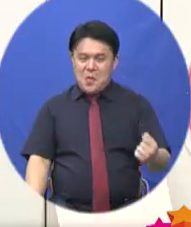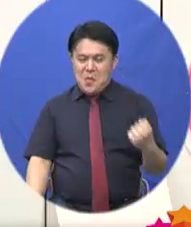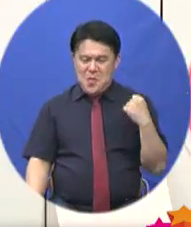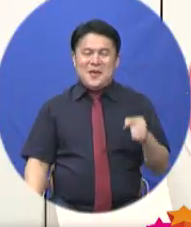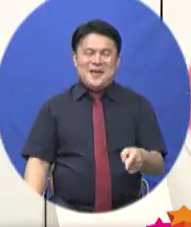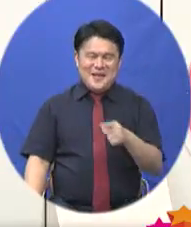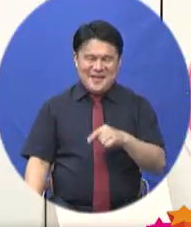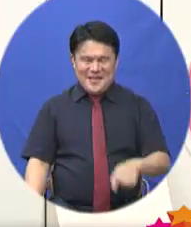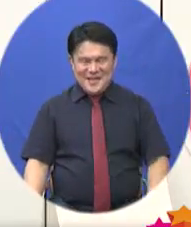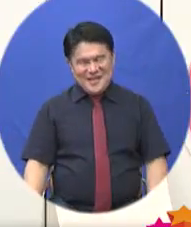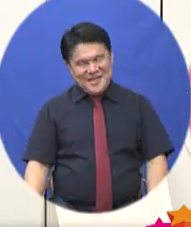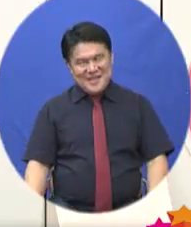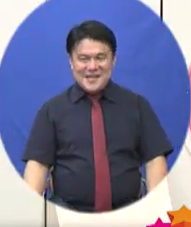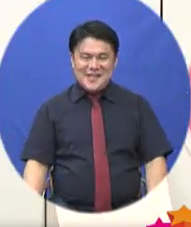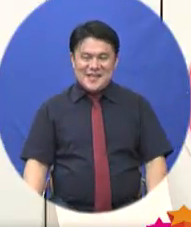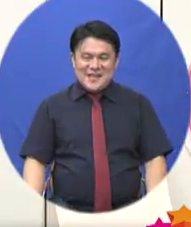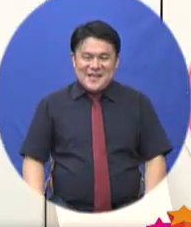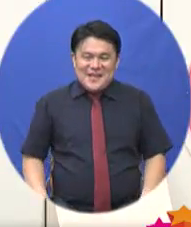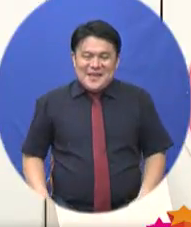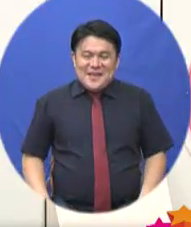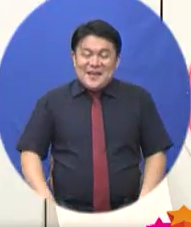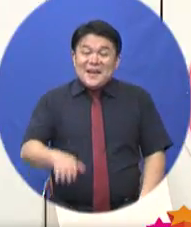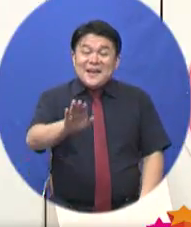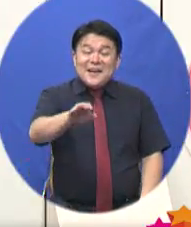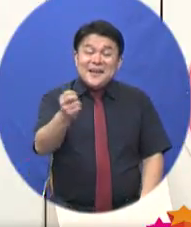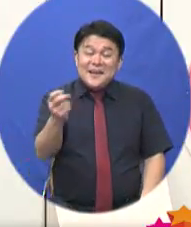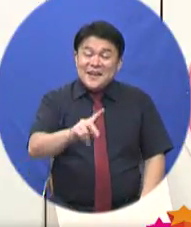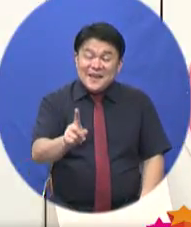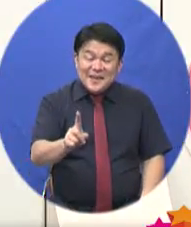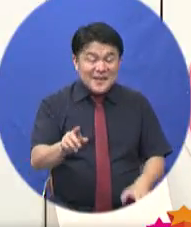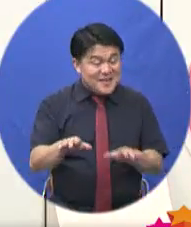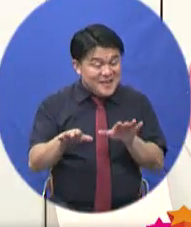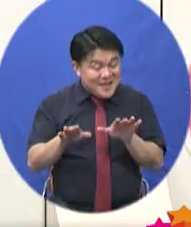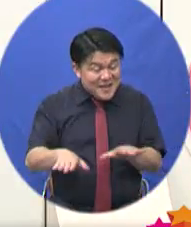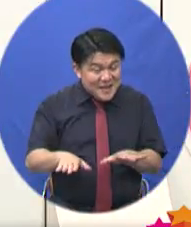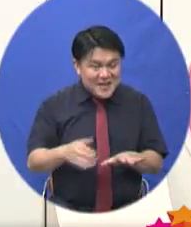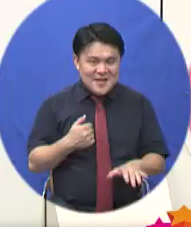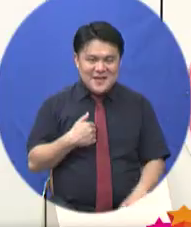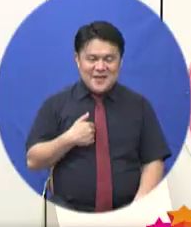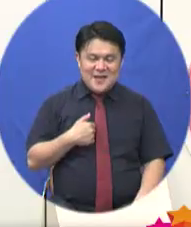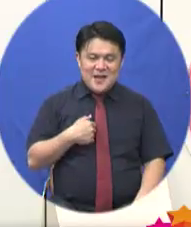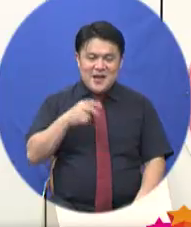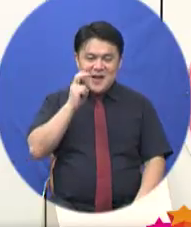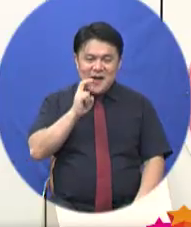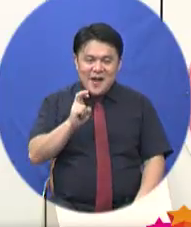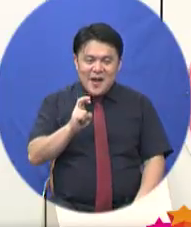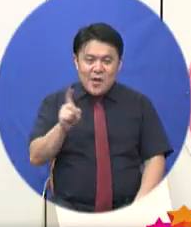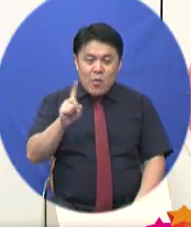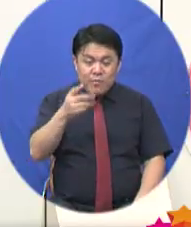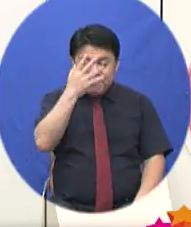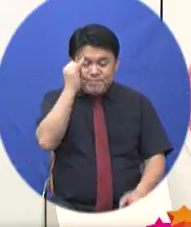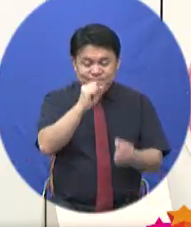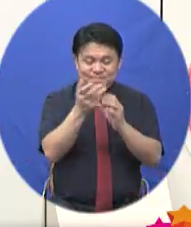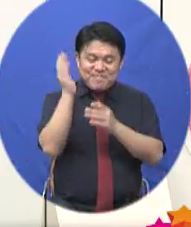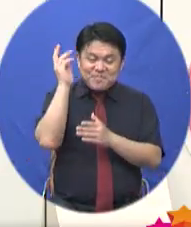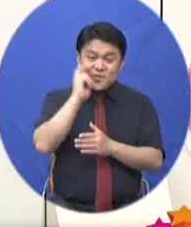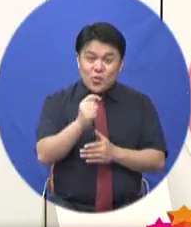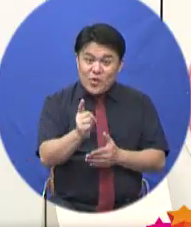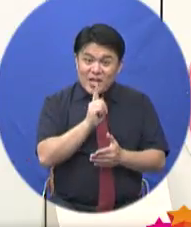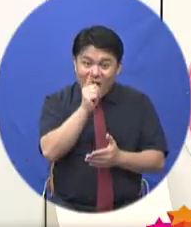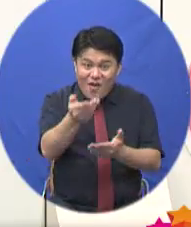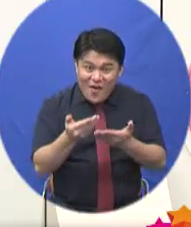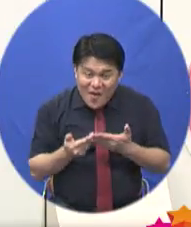치깁니다. 예. 그리고 더군다나 오늘 또 제가 부른 노래 할미꽃 사연을